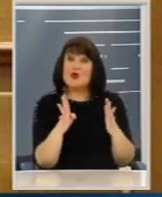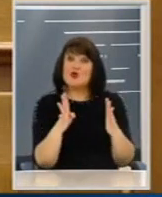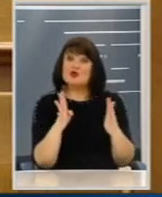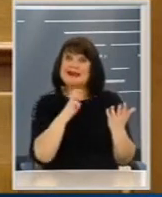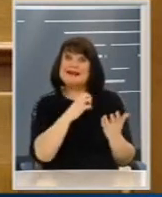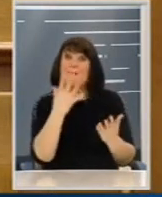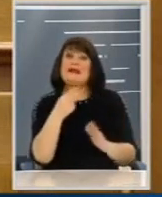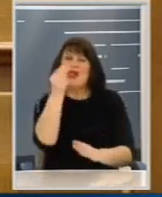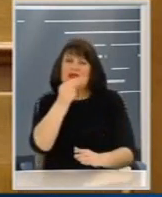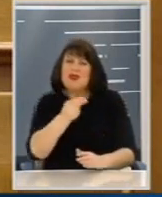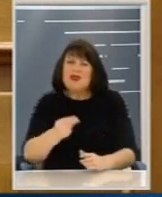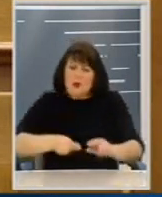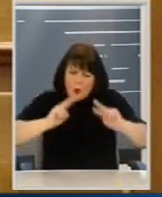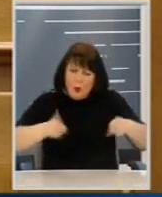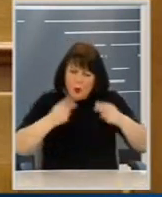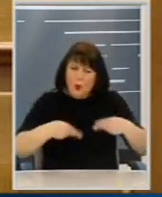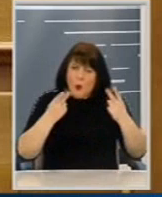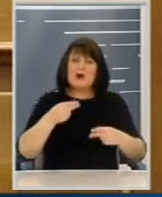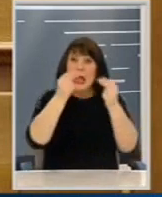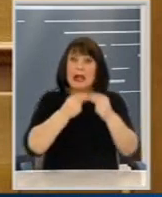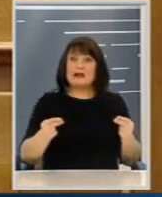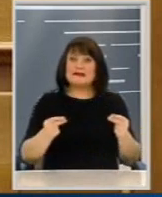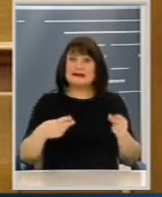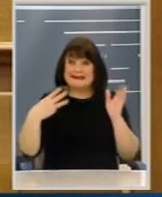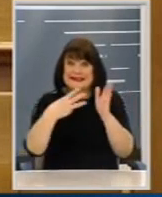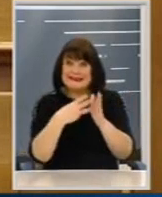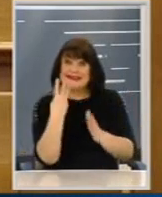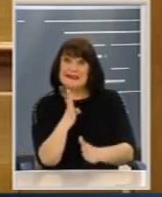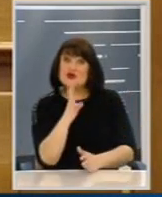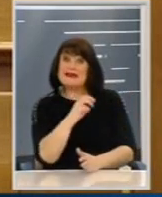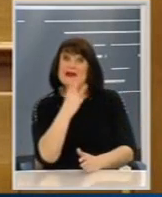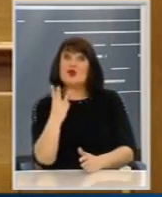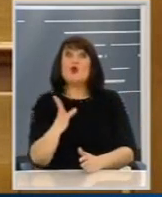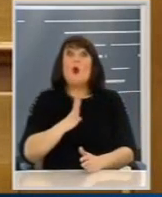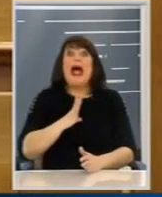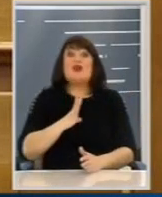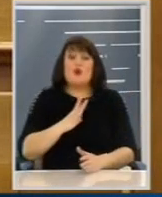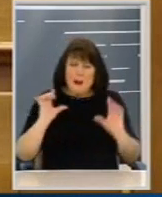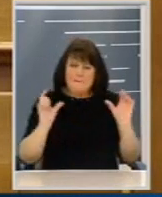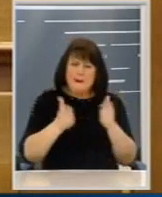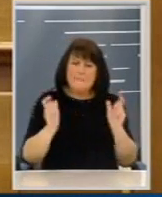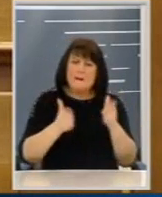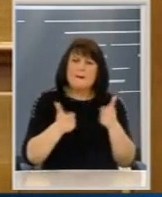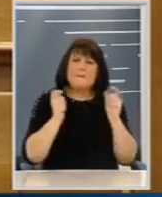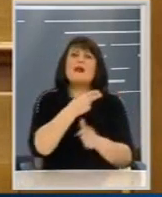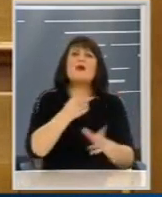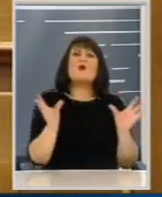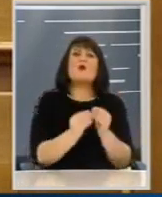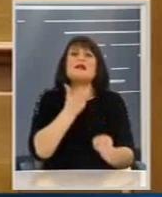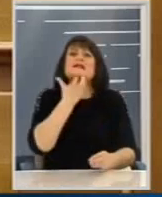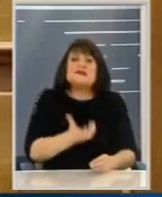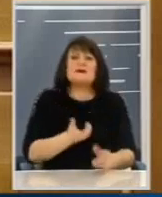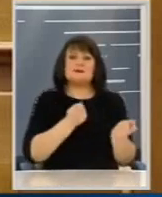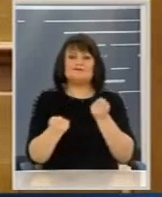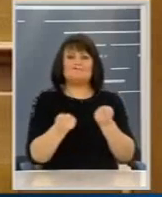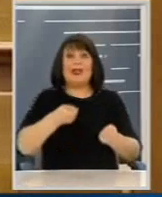2.995 υποθέσεις και συνελήφθησαν 3.438 άτομα για υποθέσεις σοβαρής και